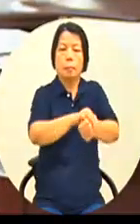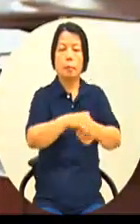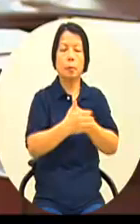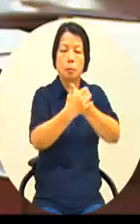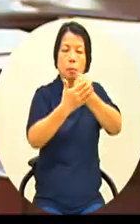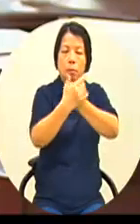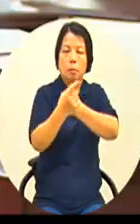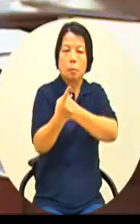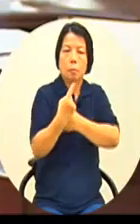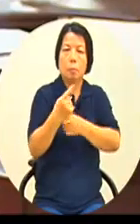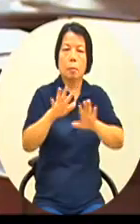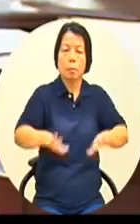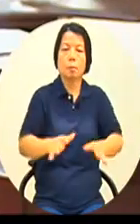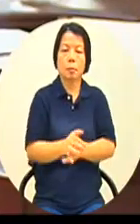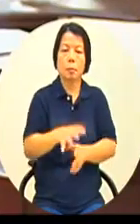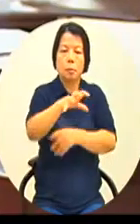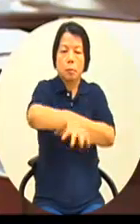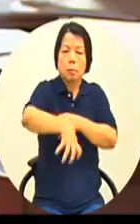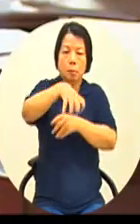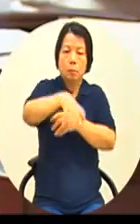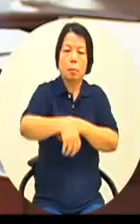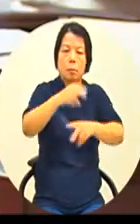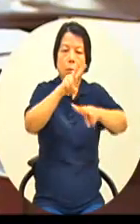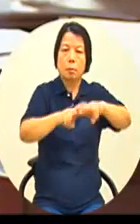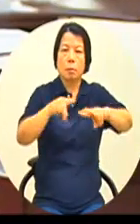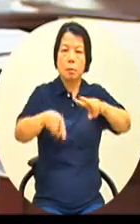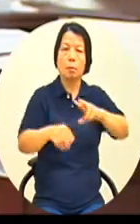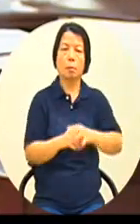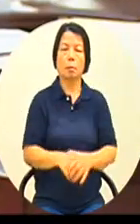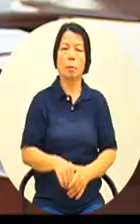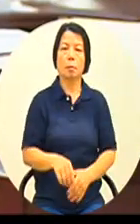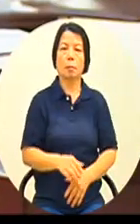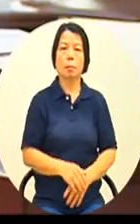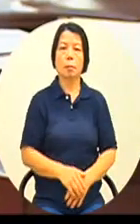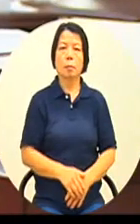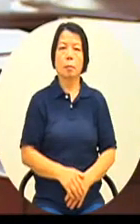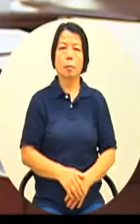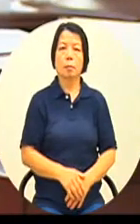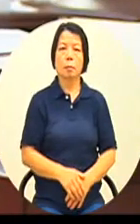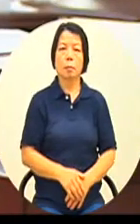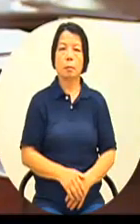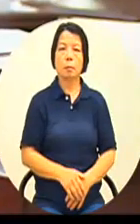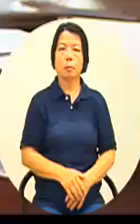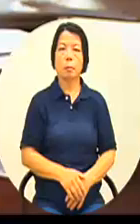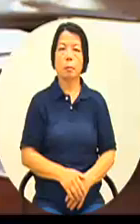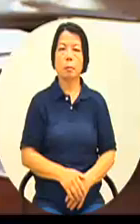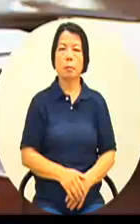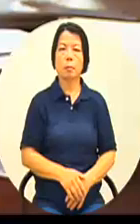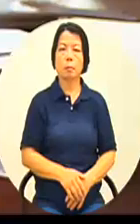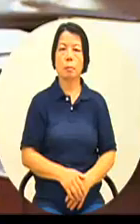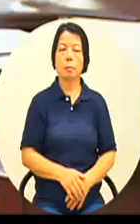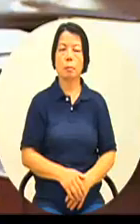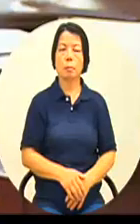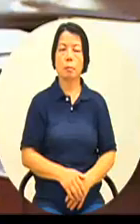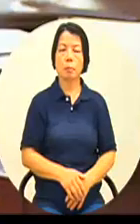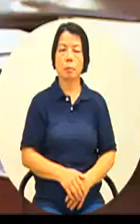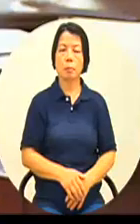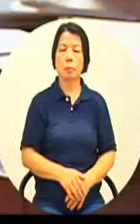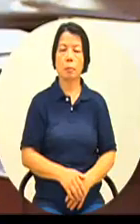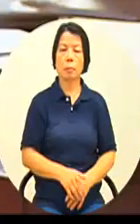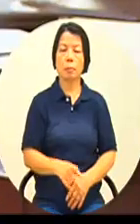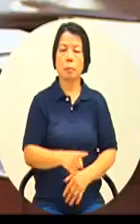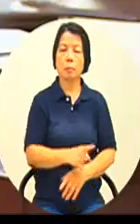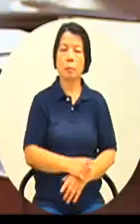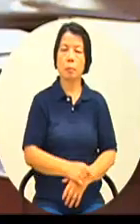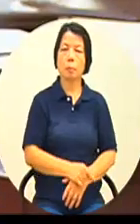要乌井，迄个九百米的这个深温泉井对不对？吼，咱若讲进来处理了对不